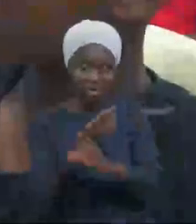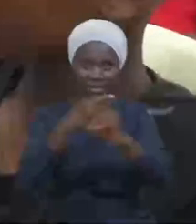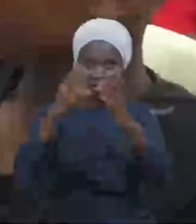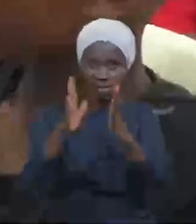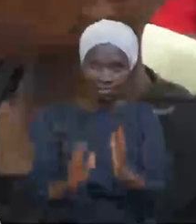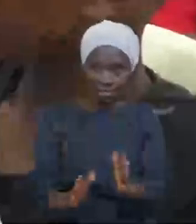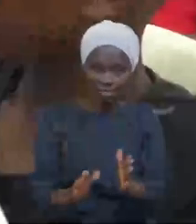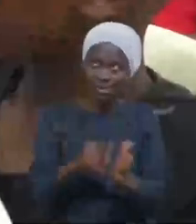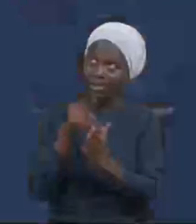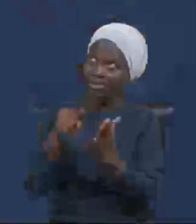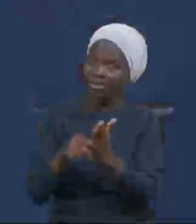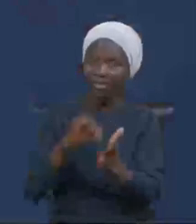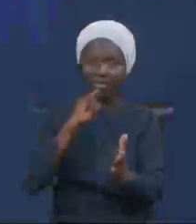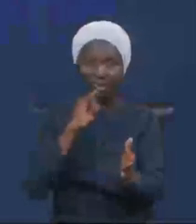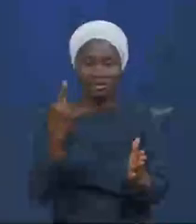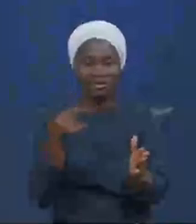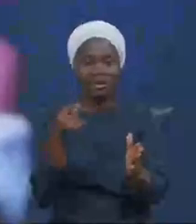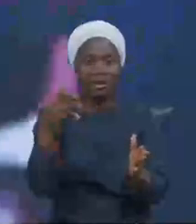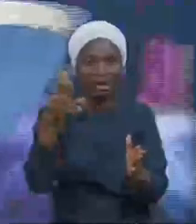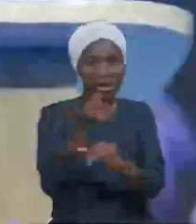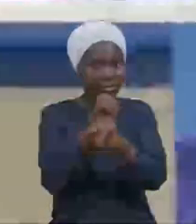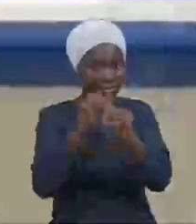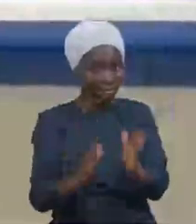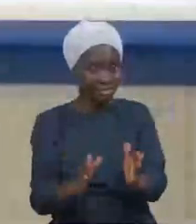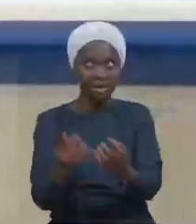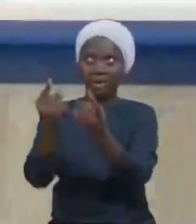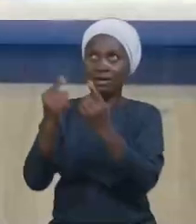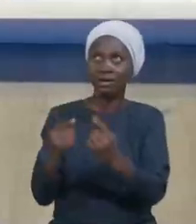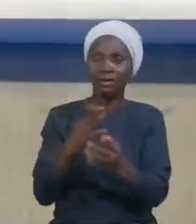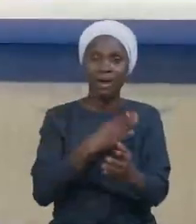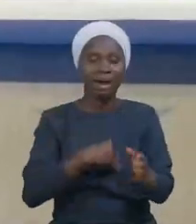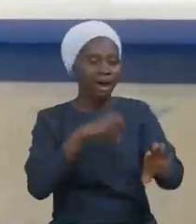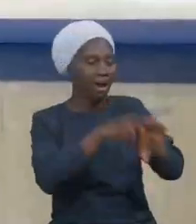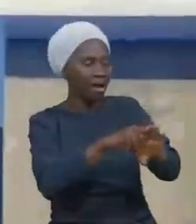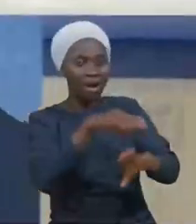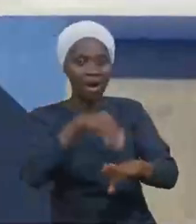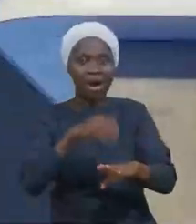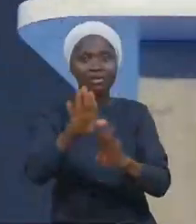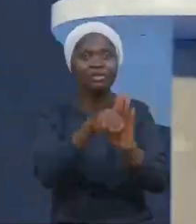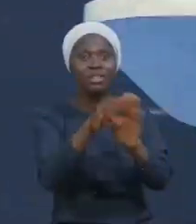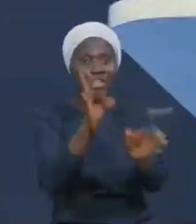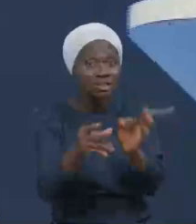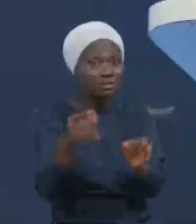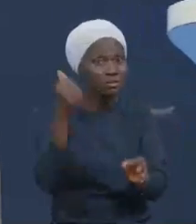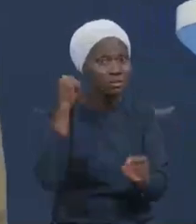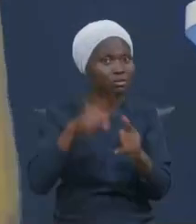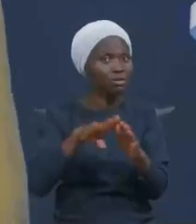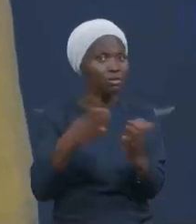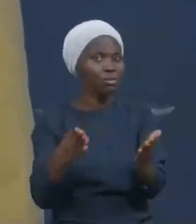rédempteur. Et il vient et il frappe à ta porte. Si tu n'ouvres pas la porte